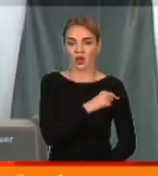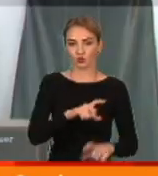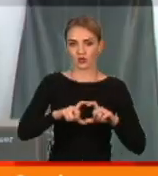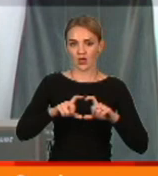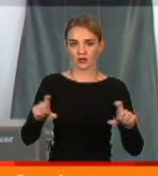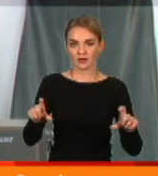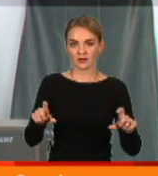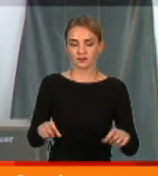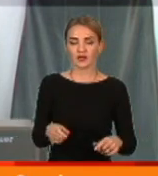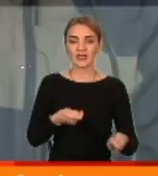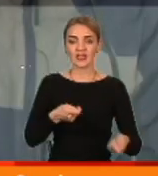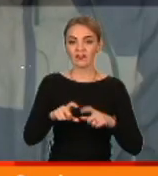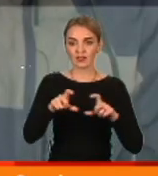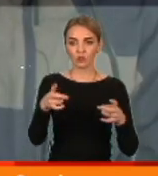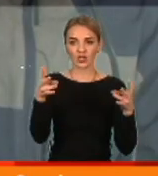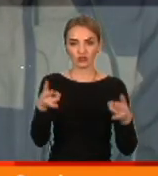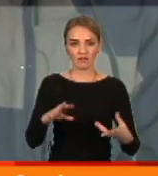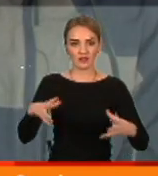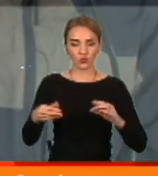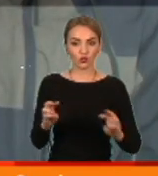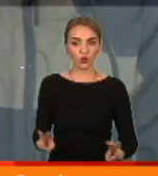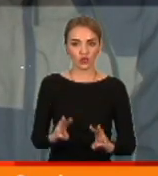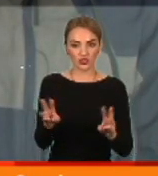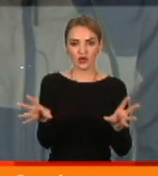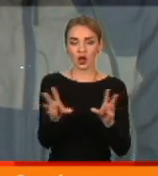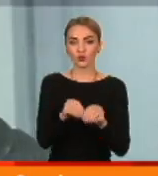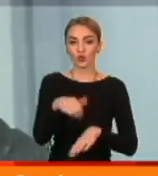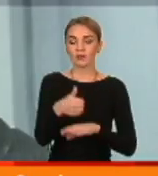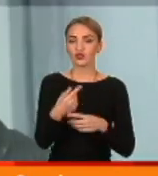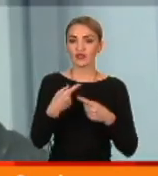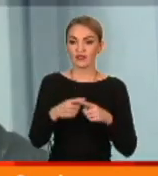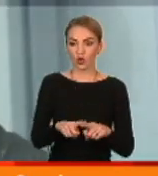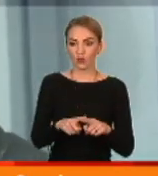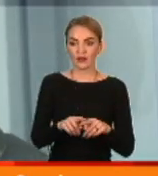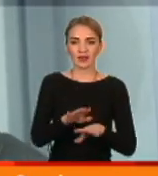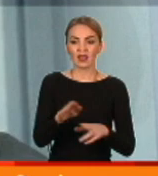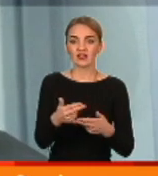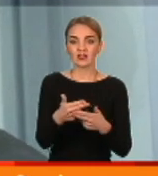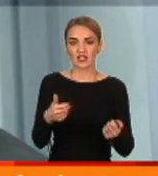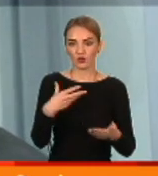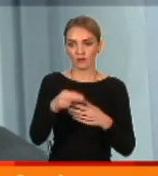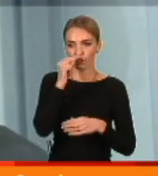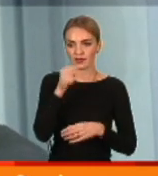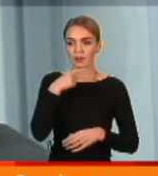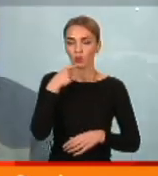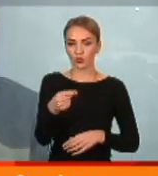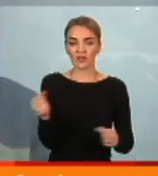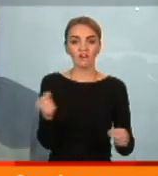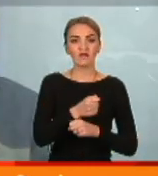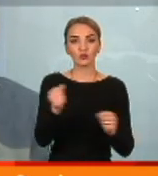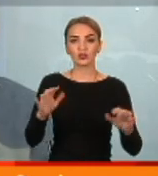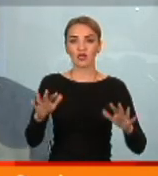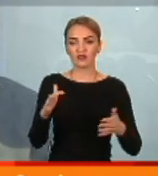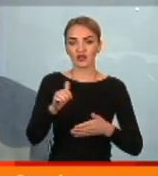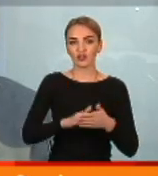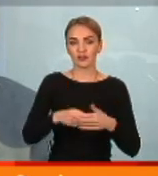закладі. Керівник теж постраждав унаслідок пожежі. Разом із головним інженером він не визнає свої провини. Переконують, вибух стався